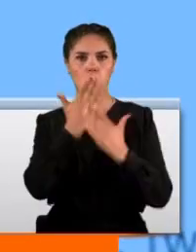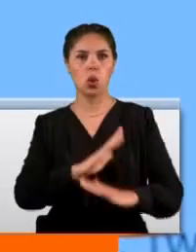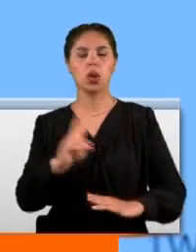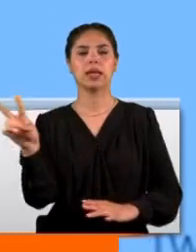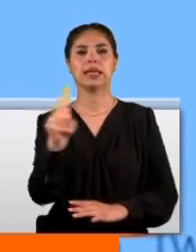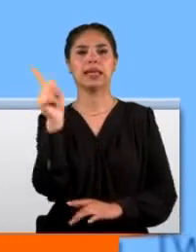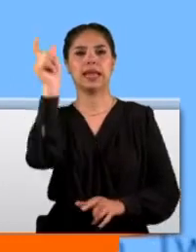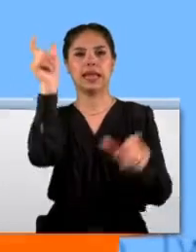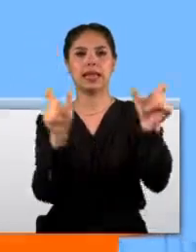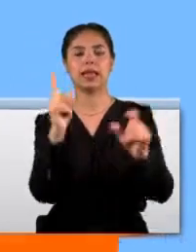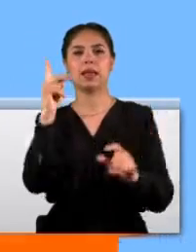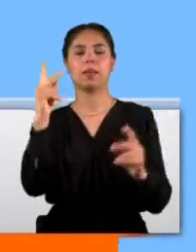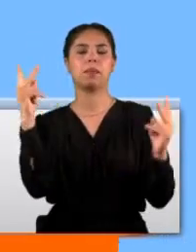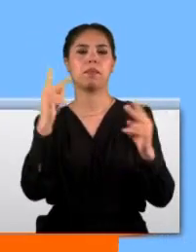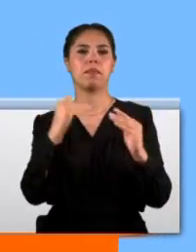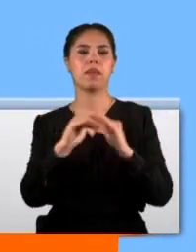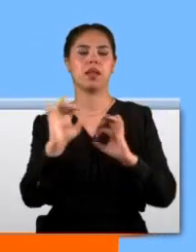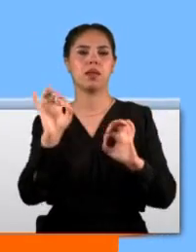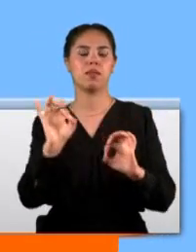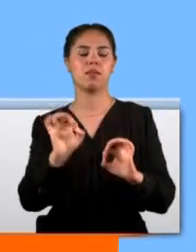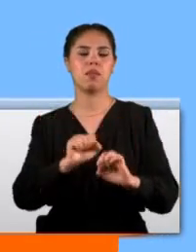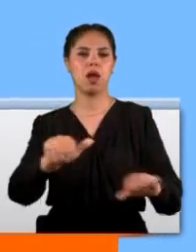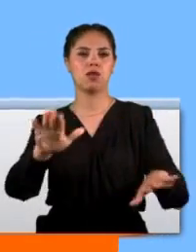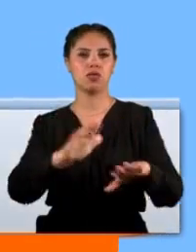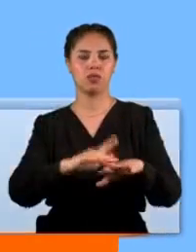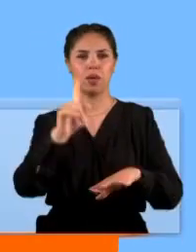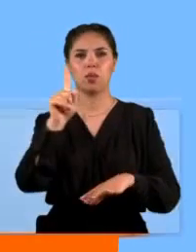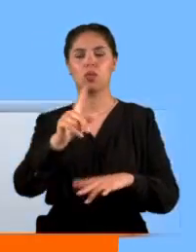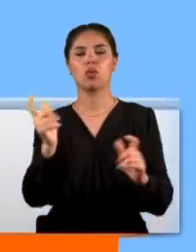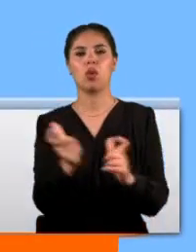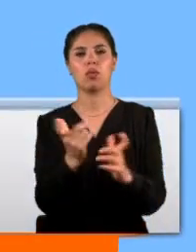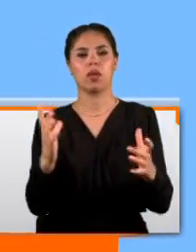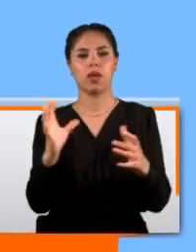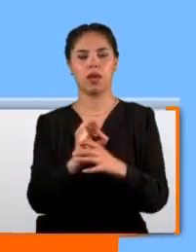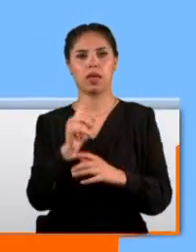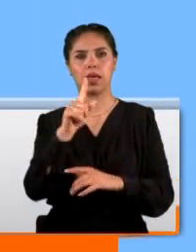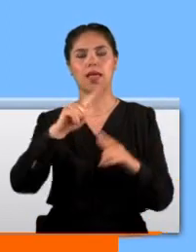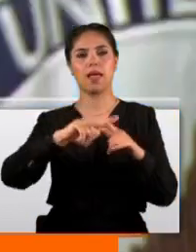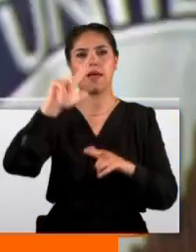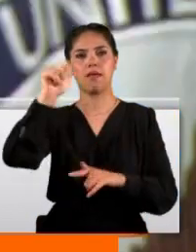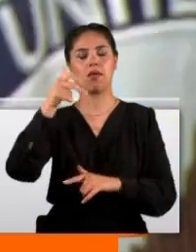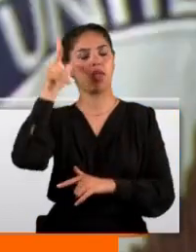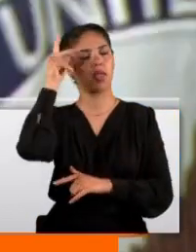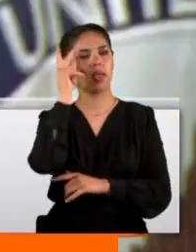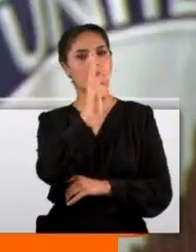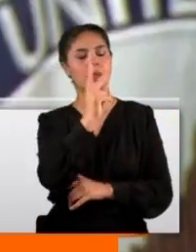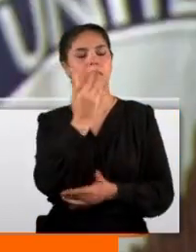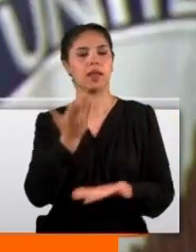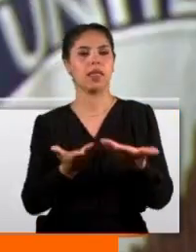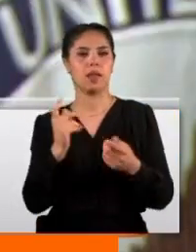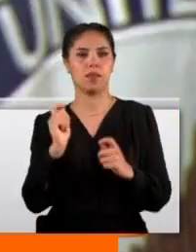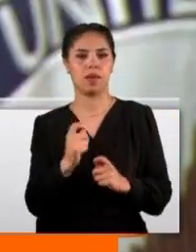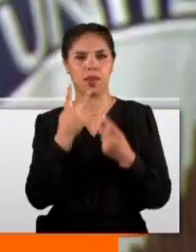de birer mesaj attı buluşmayla ilgili. F-16'ların kongre yolculuğunu Washington değerlendirdi. So I think I